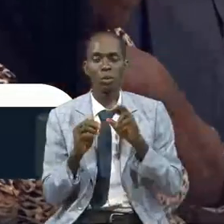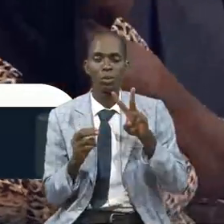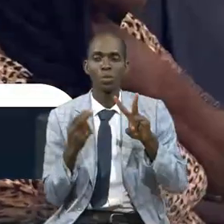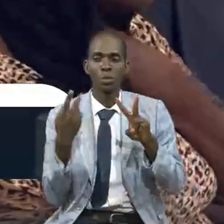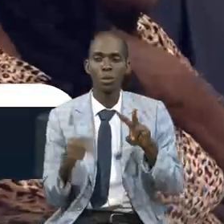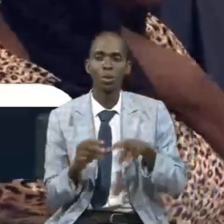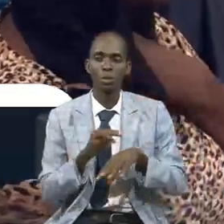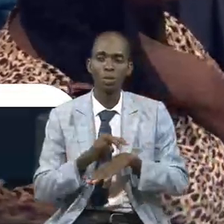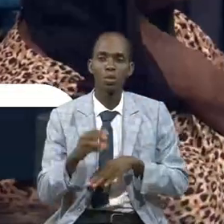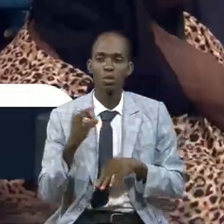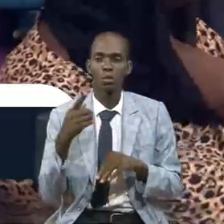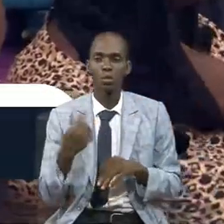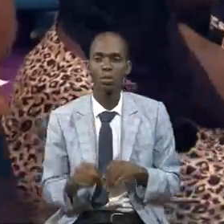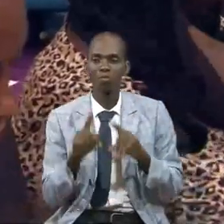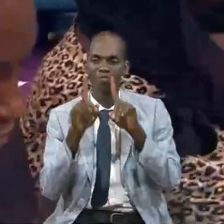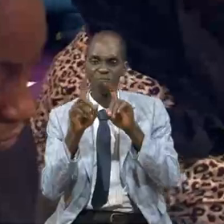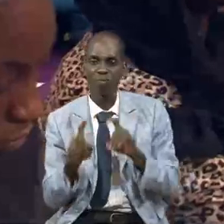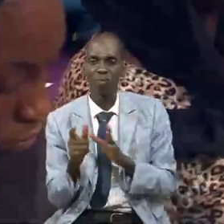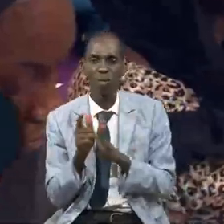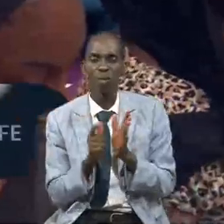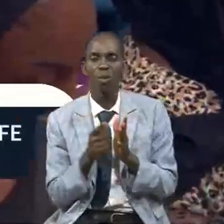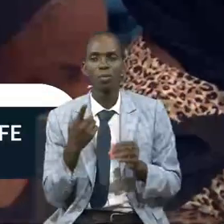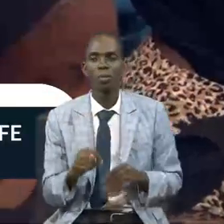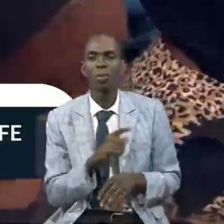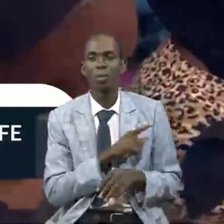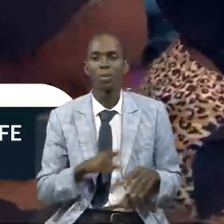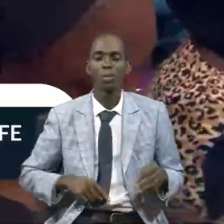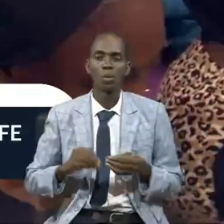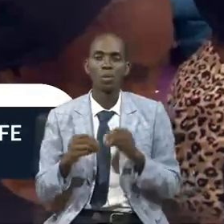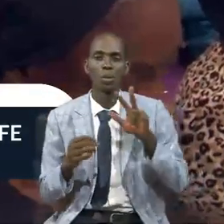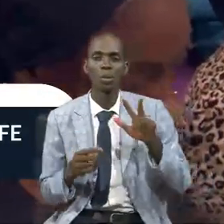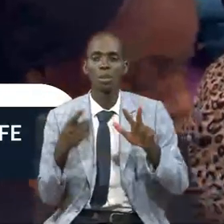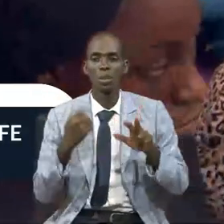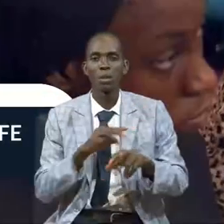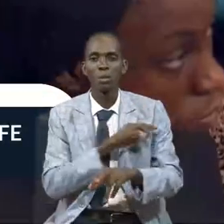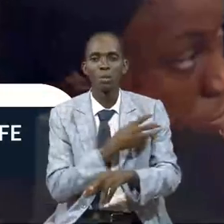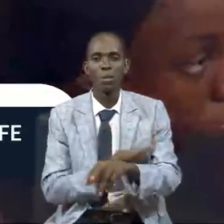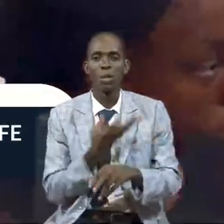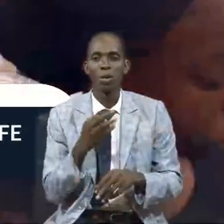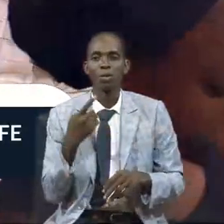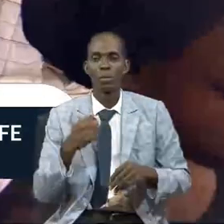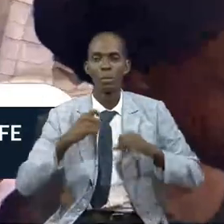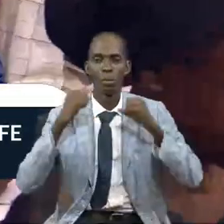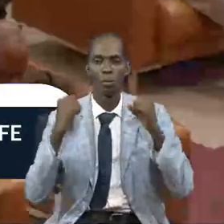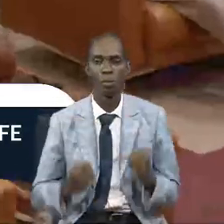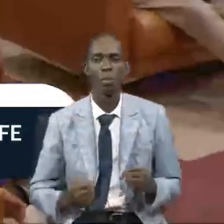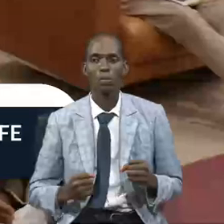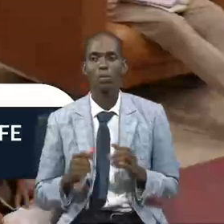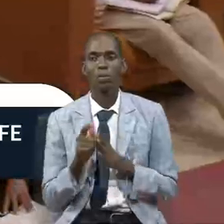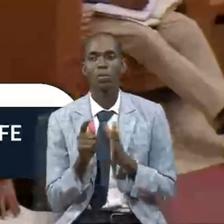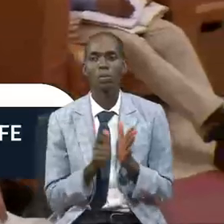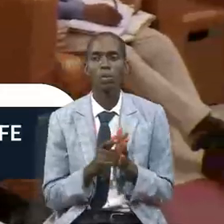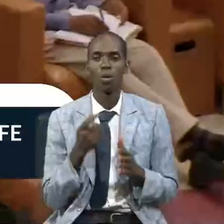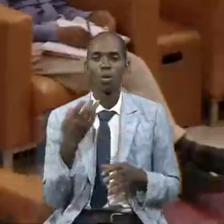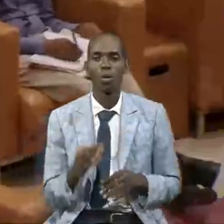qui sonde. Trois, la force de la loi puissante de la vie. Voilà la